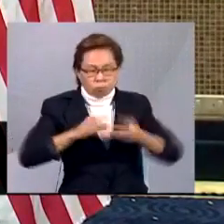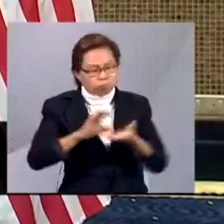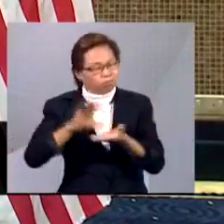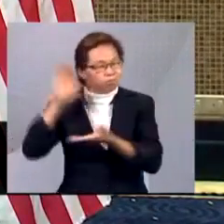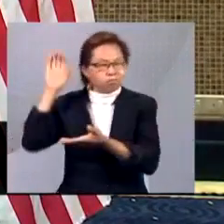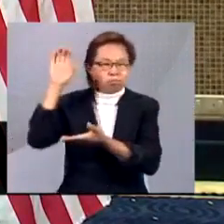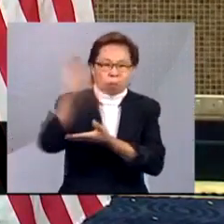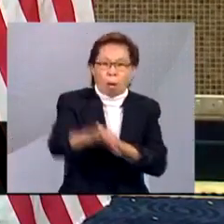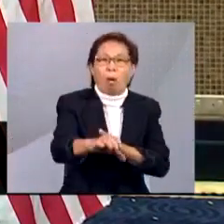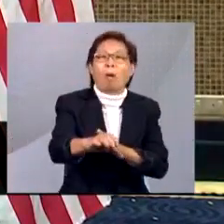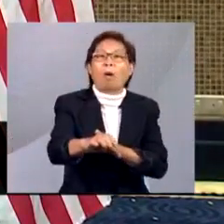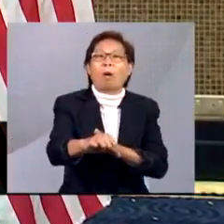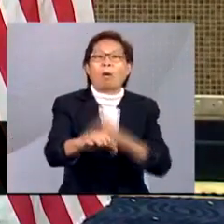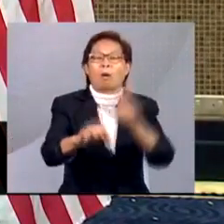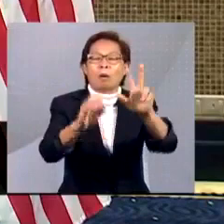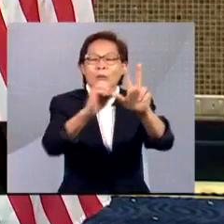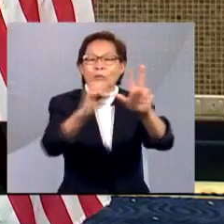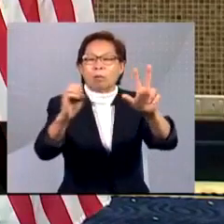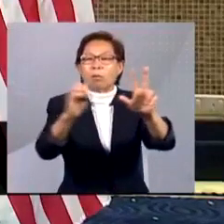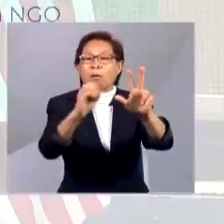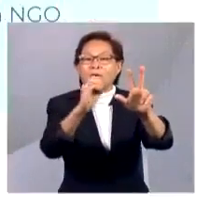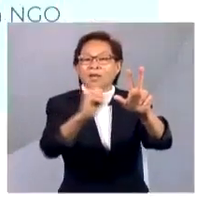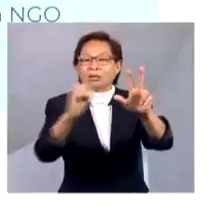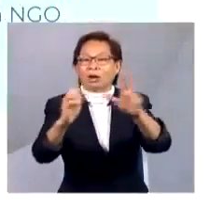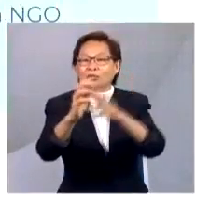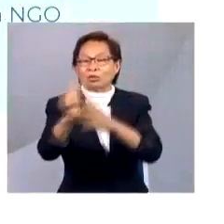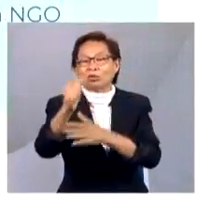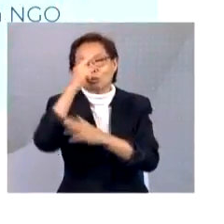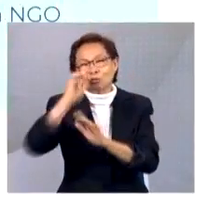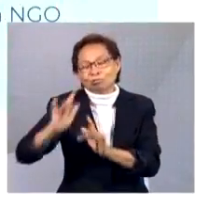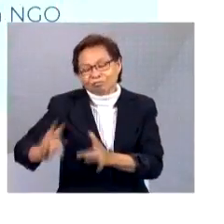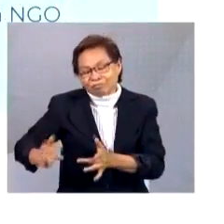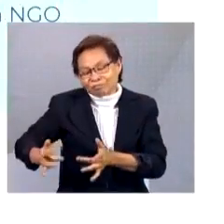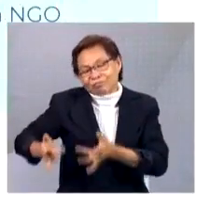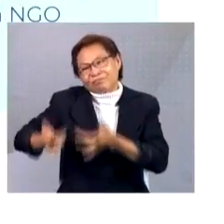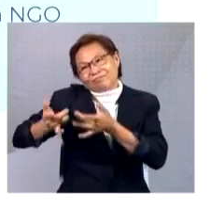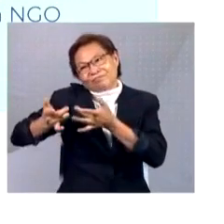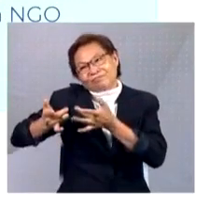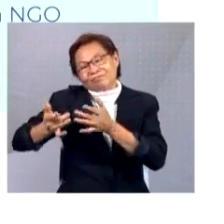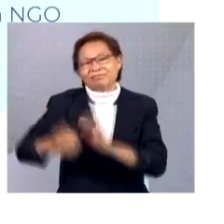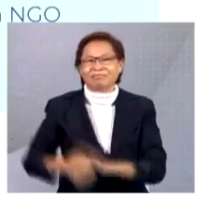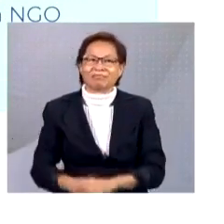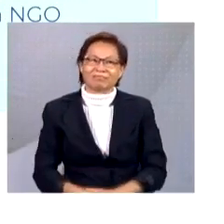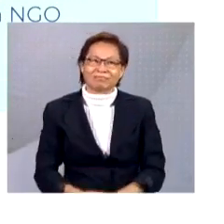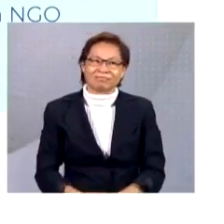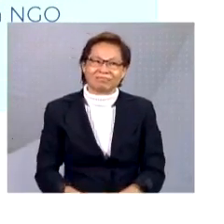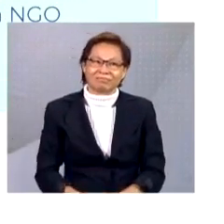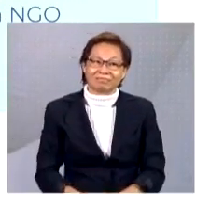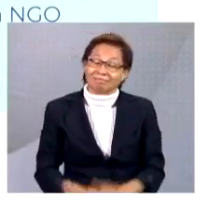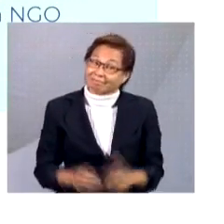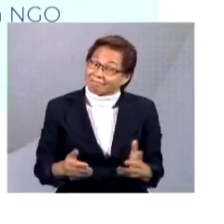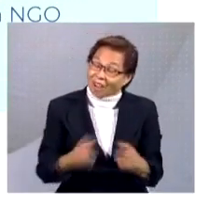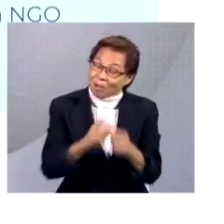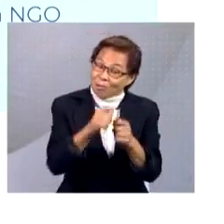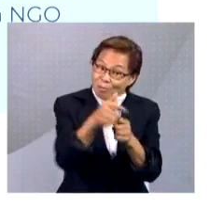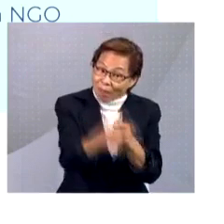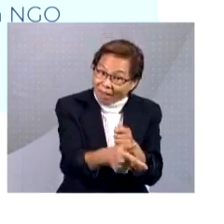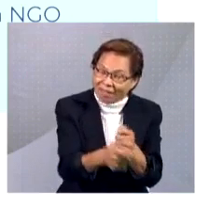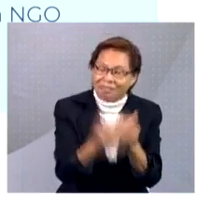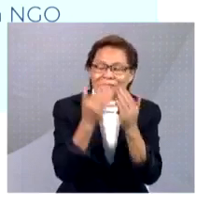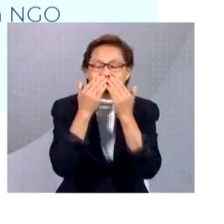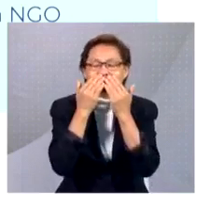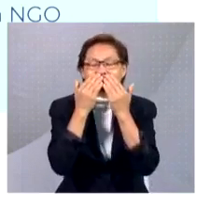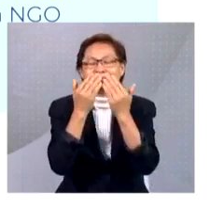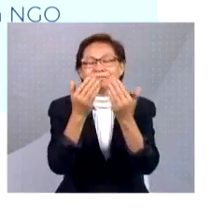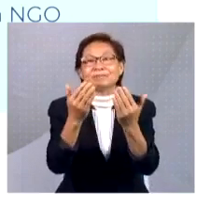one-off sebanyak RM300 bagi mengurangkan beban mereka. Bayaran ini insyaAllah